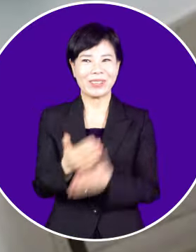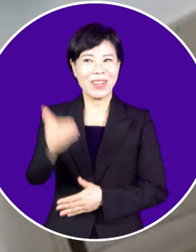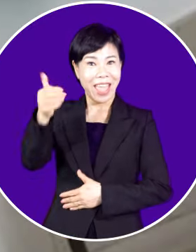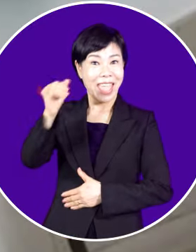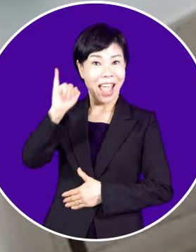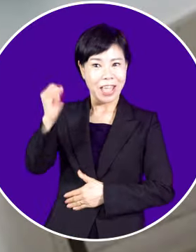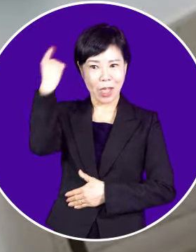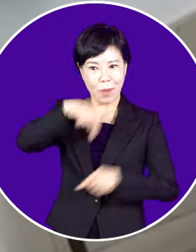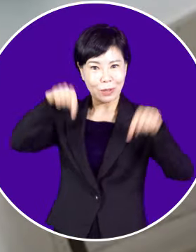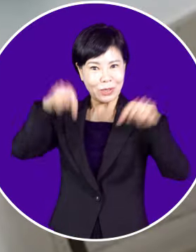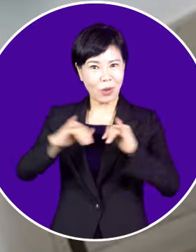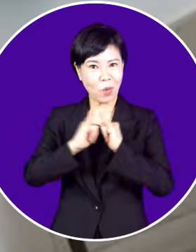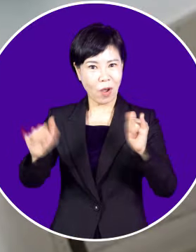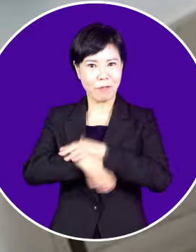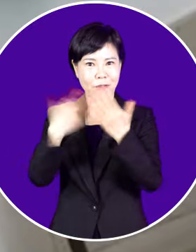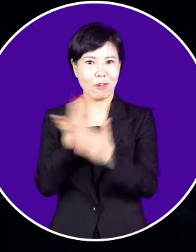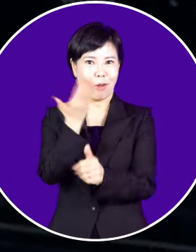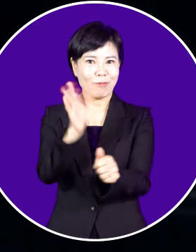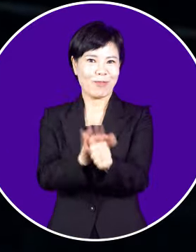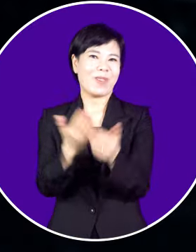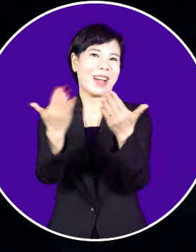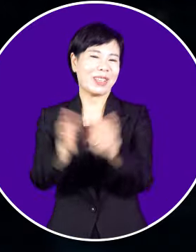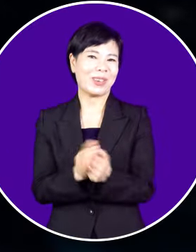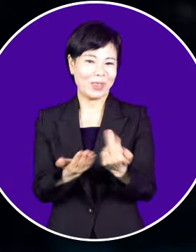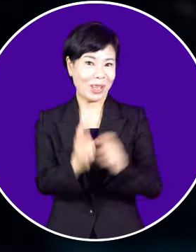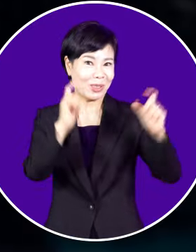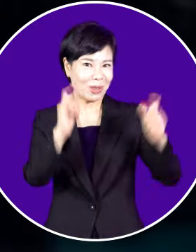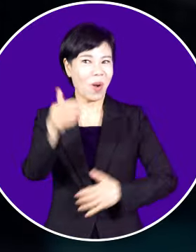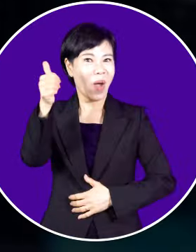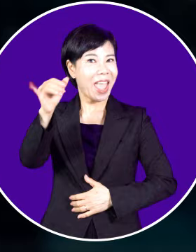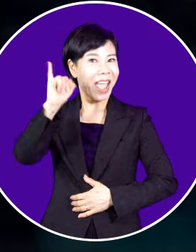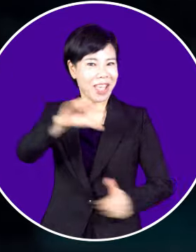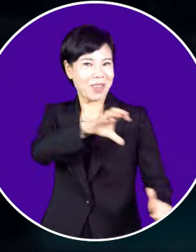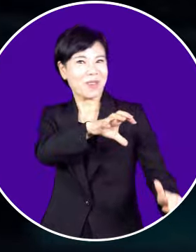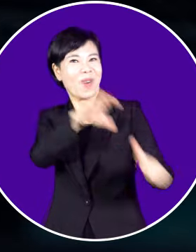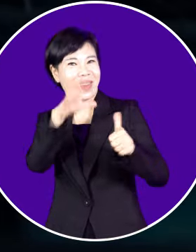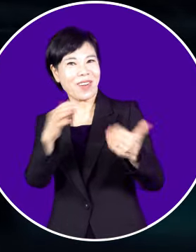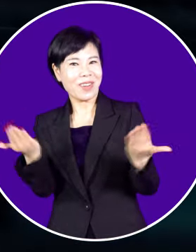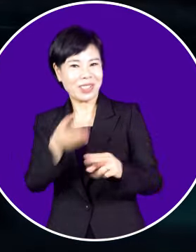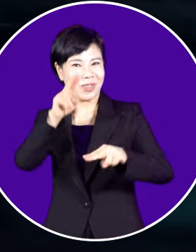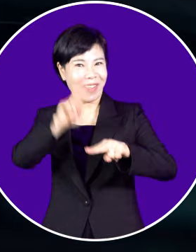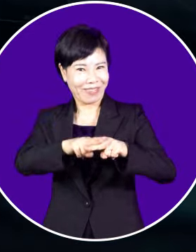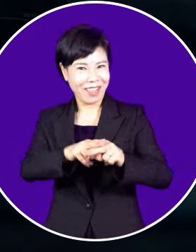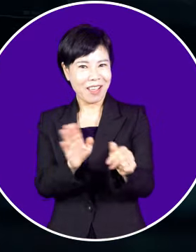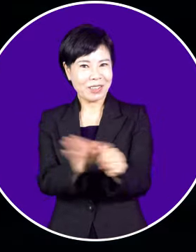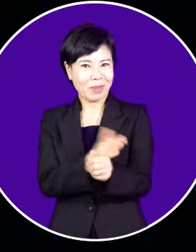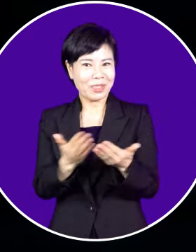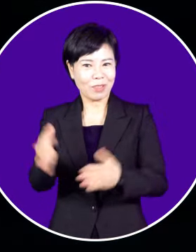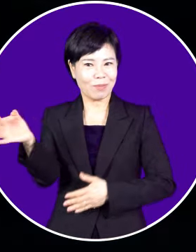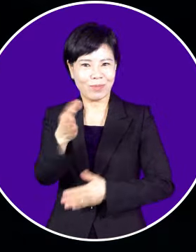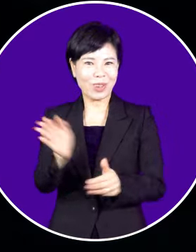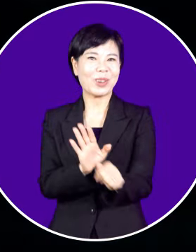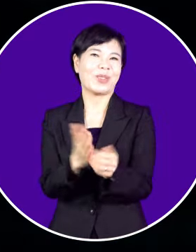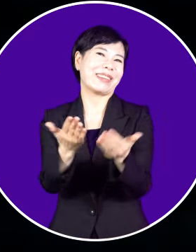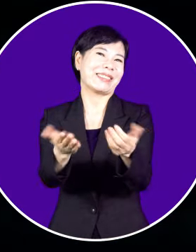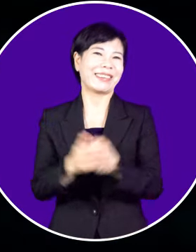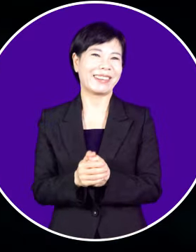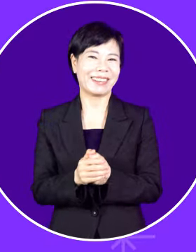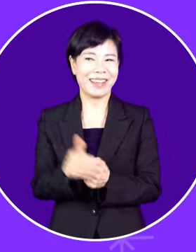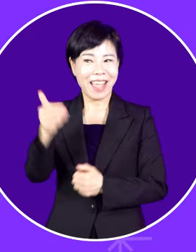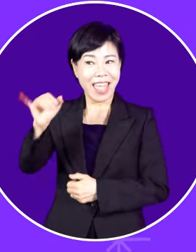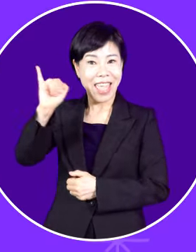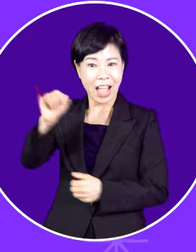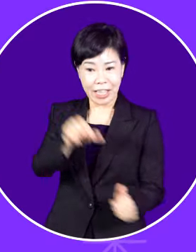AI 면접관이 여러분의 백이거든요. 제주도에서는 인공지능을 활용한 AI 취업 지원 서비스를 무료로 제공하고